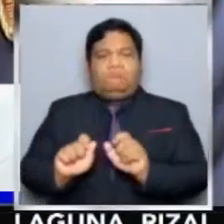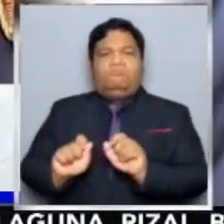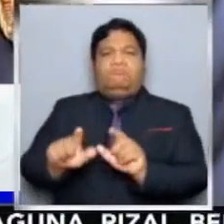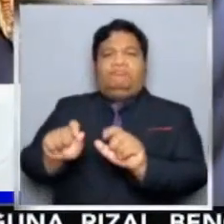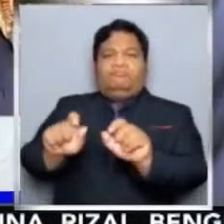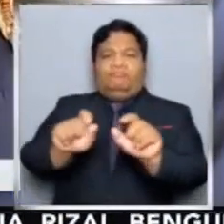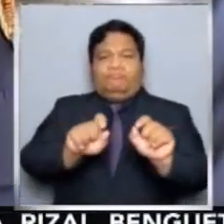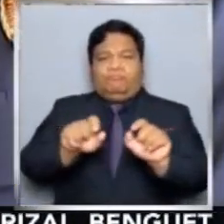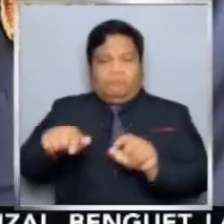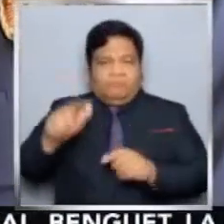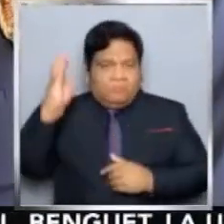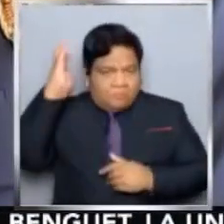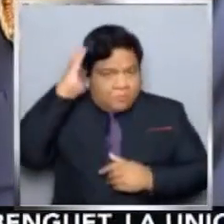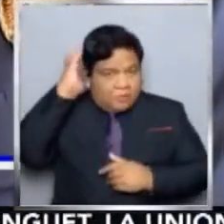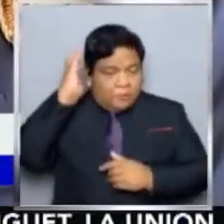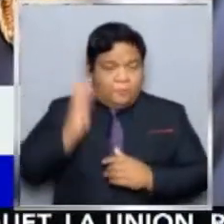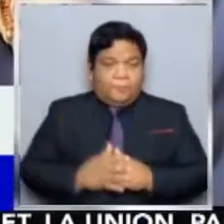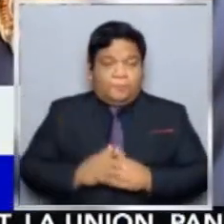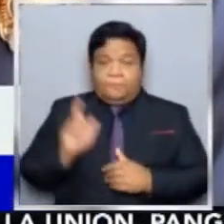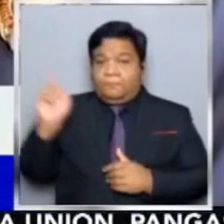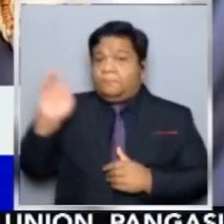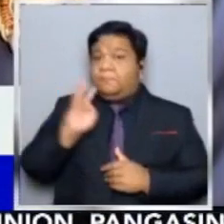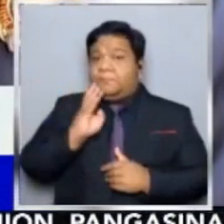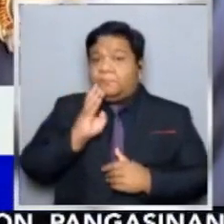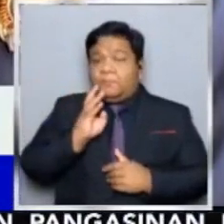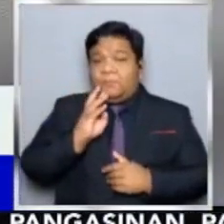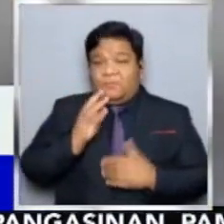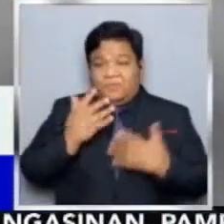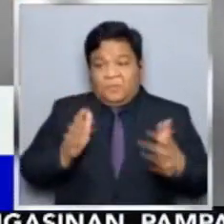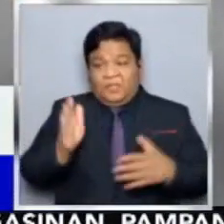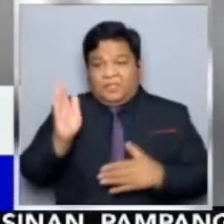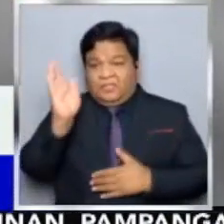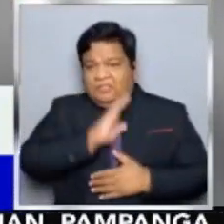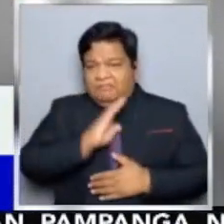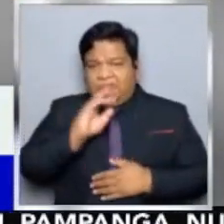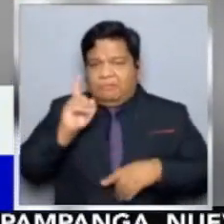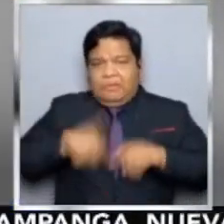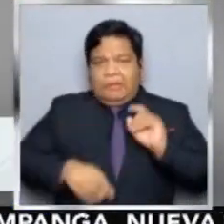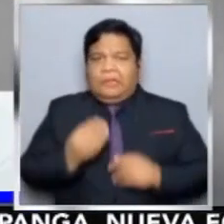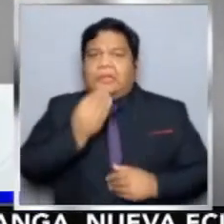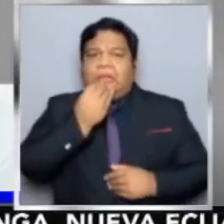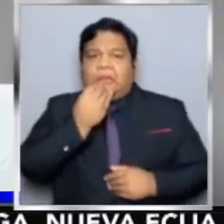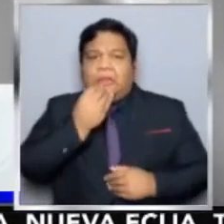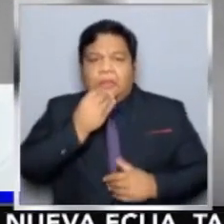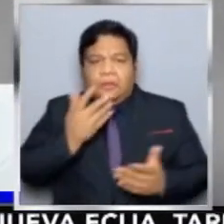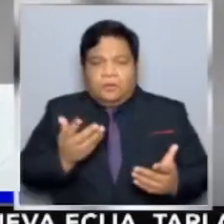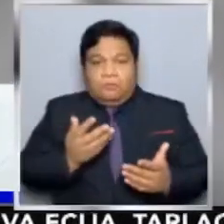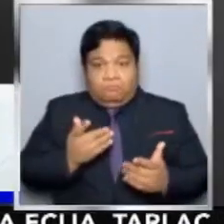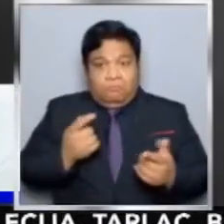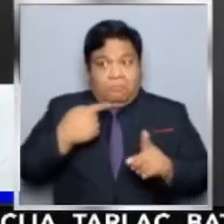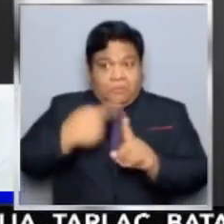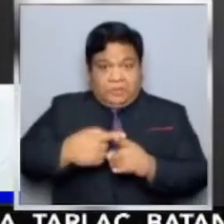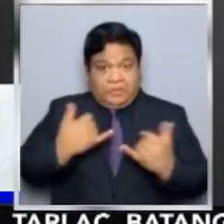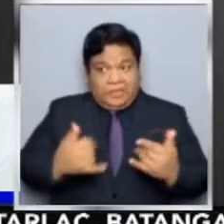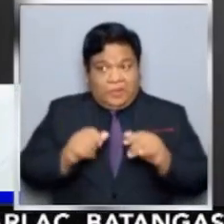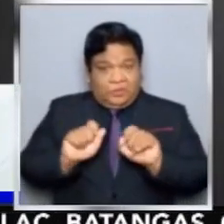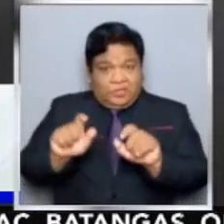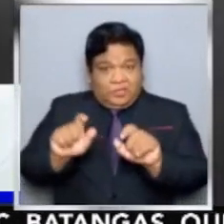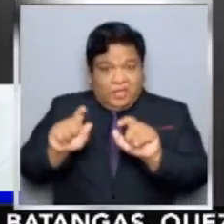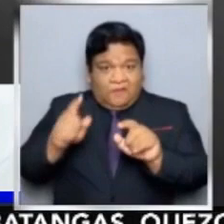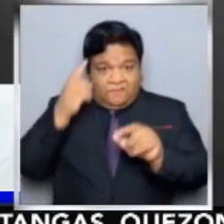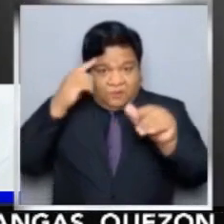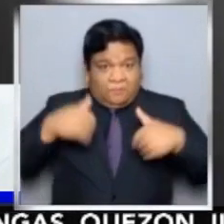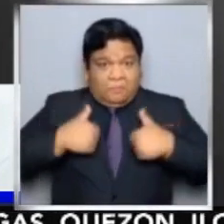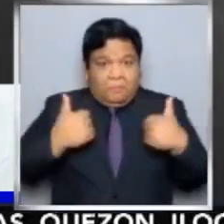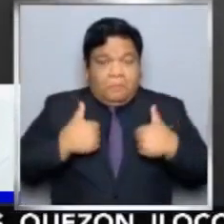that expired na nga, so ibig sabihin hindi na fit for consumption, and then ibebenta pa natin, especially sa mga kabataan. We will continue to